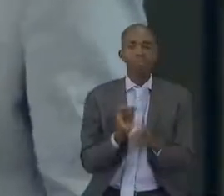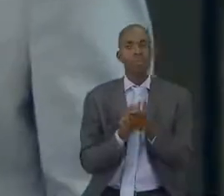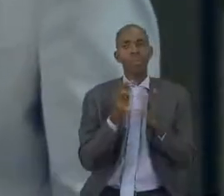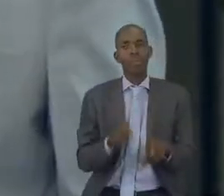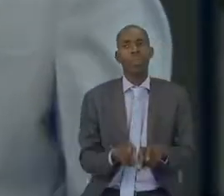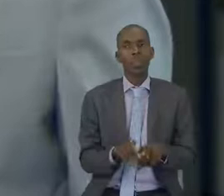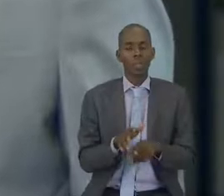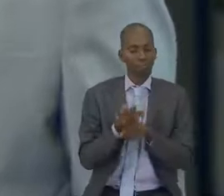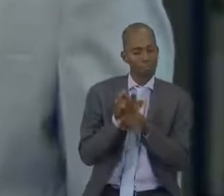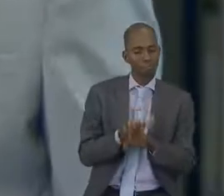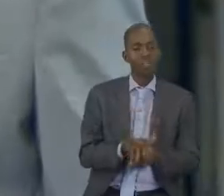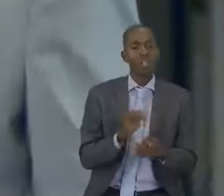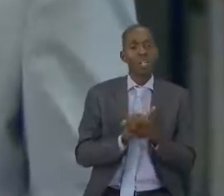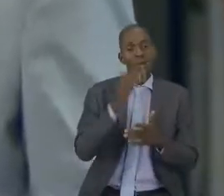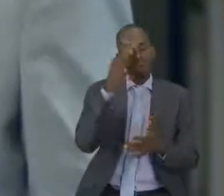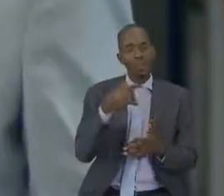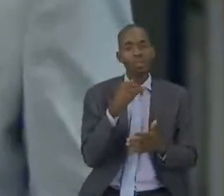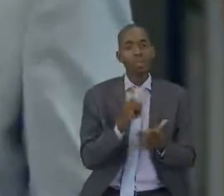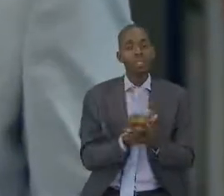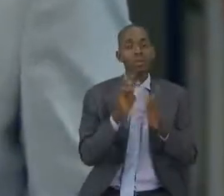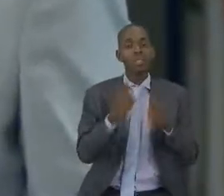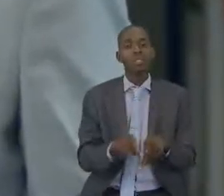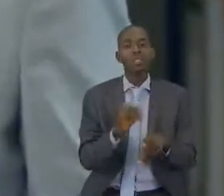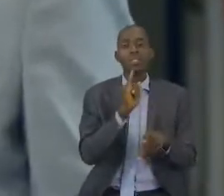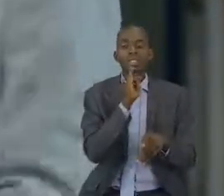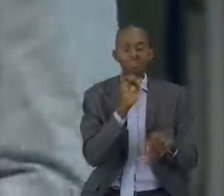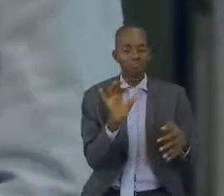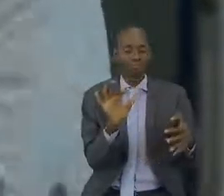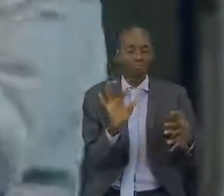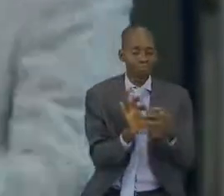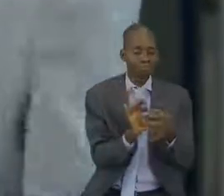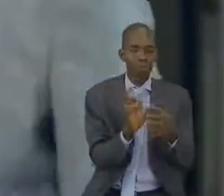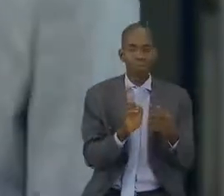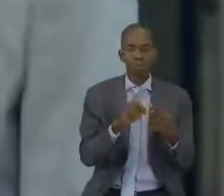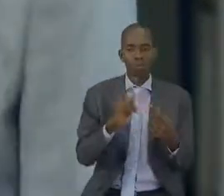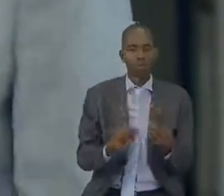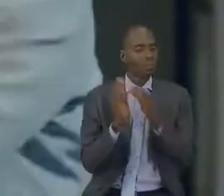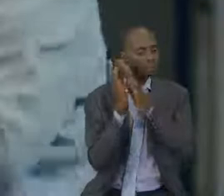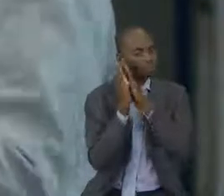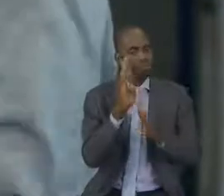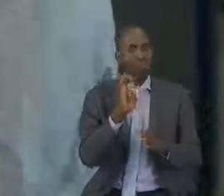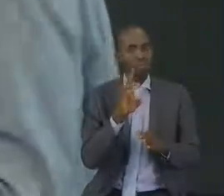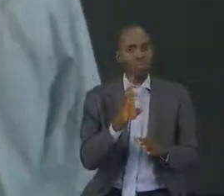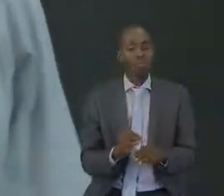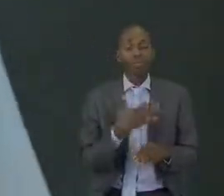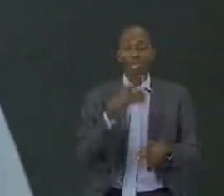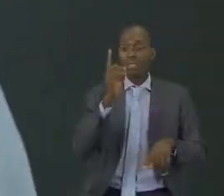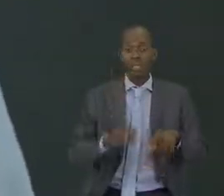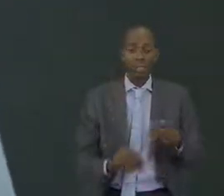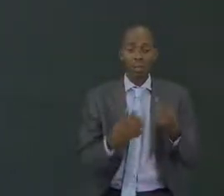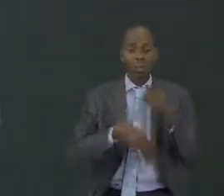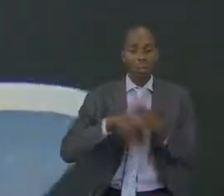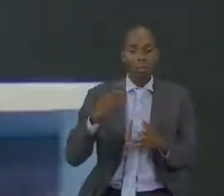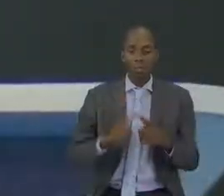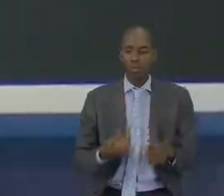est alité, il est attaché au lit et il ne peut pas sortir et faire les